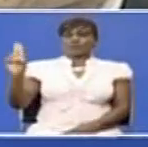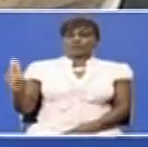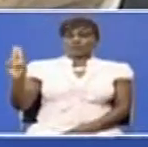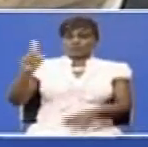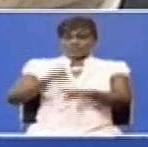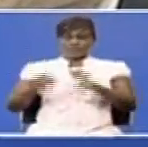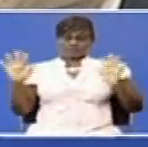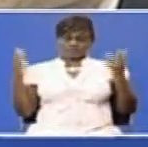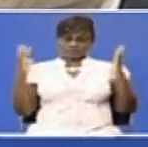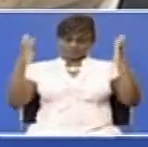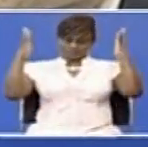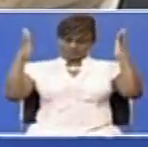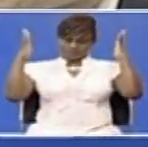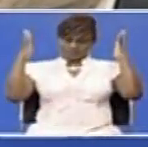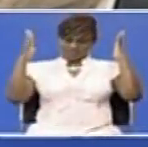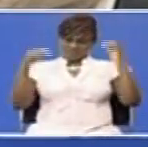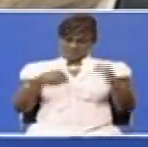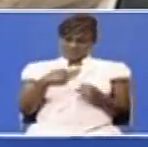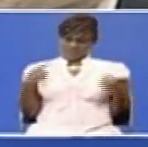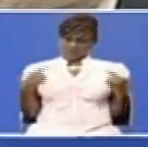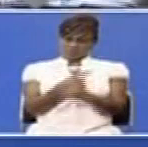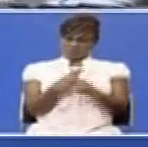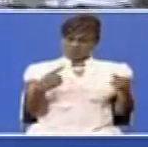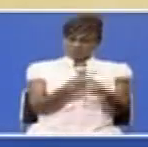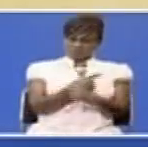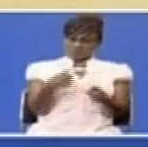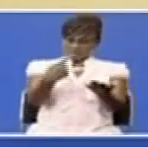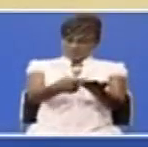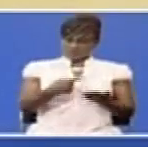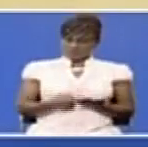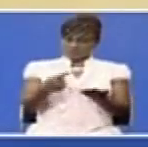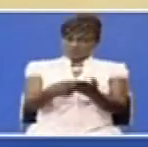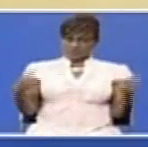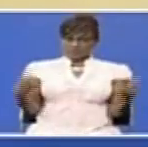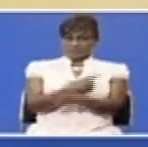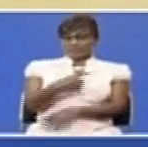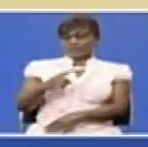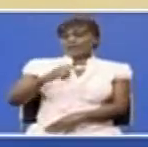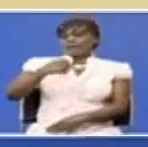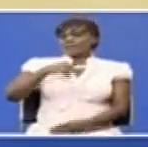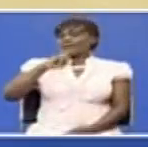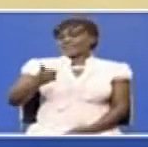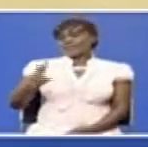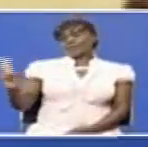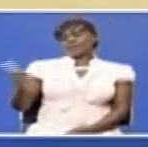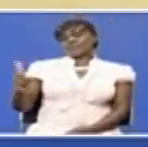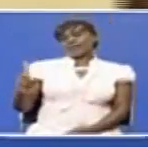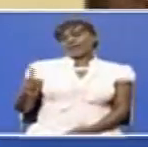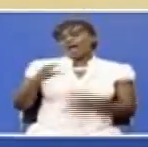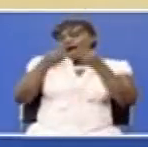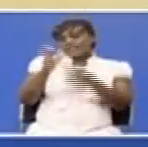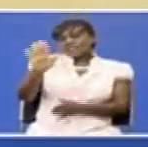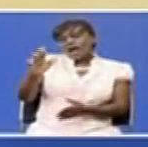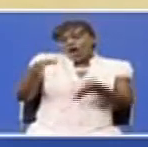sherehe za Jamhuri imeonekana kuibua hisia mseto na hoja mbadala. So Mr. President, I've said the answer is with